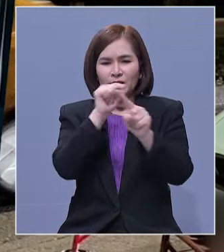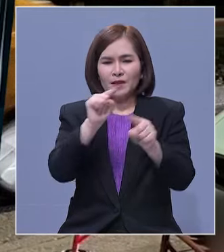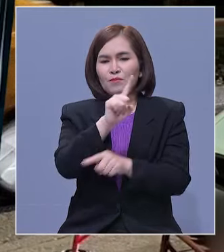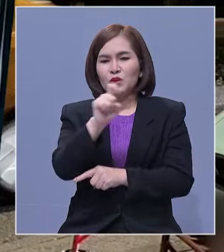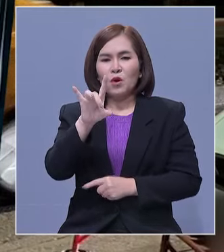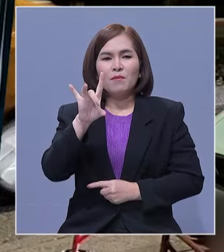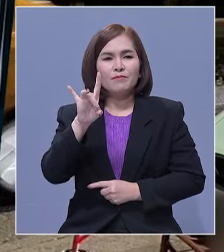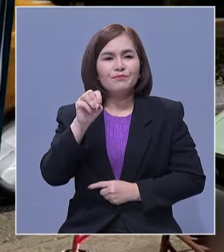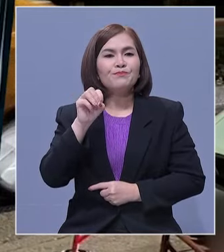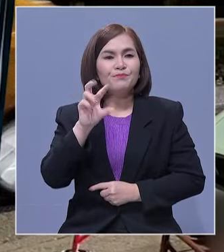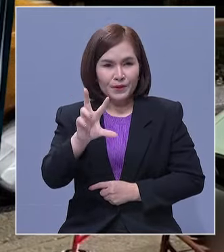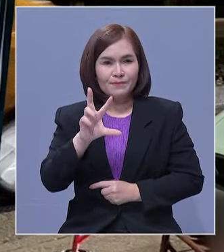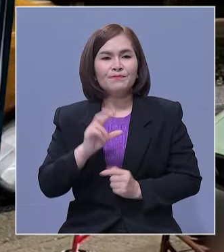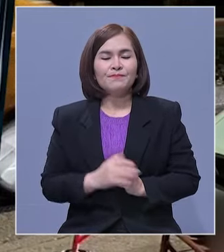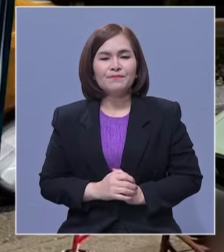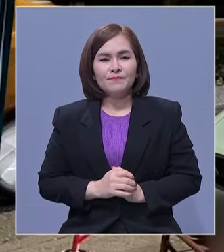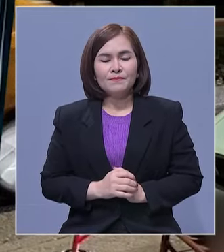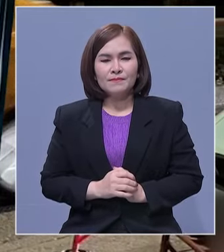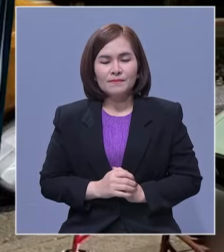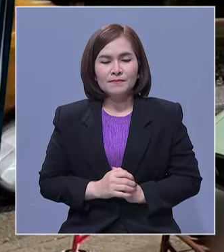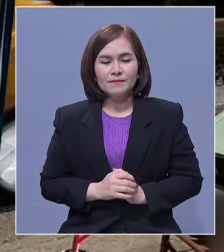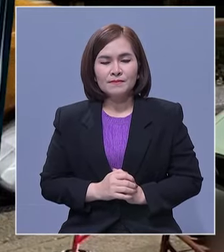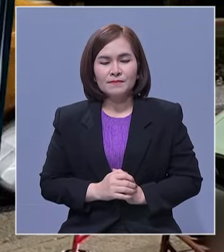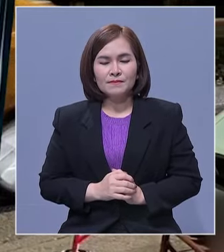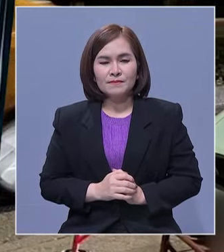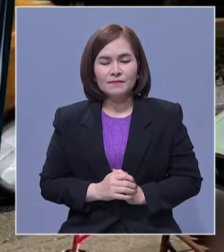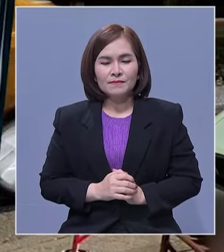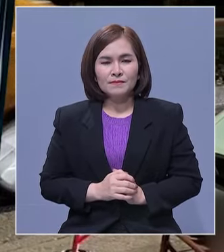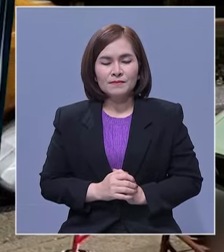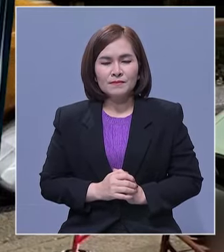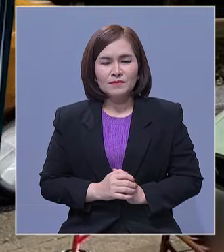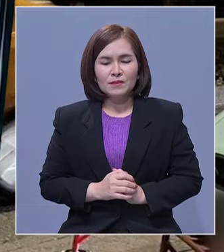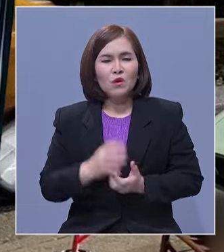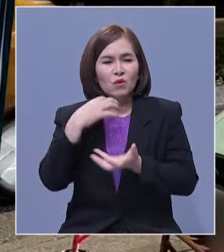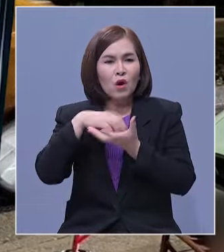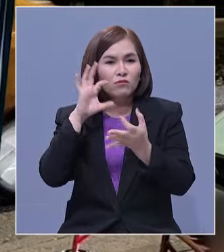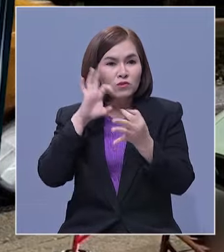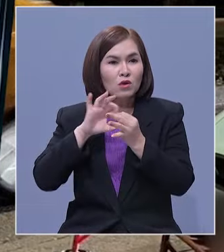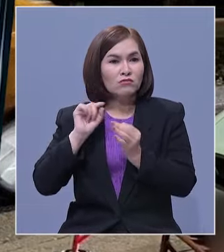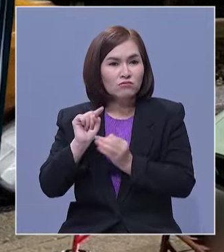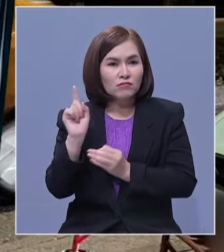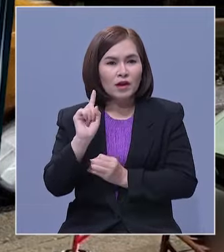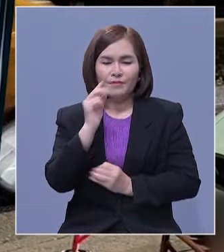183มิลกรัมเปอรเซ็นค่ะไปฟังค่ะเล่าตอนนี้ยังไงบ้าง